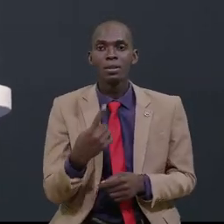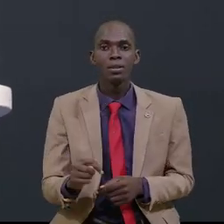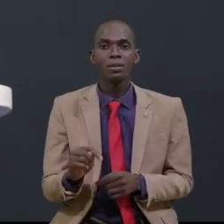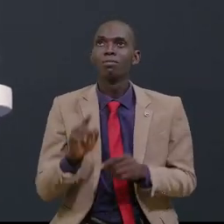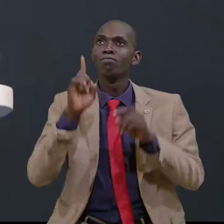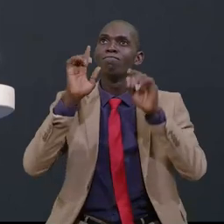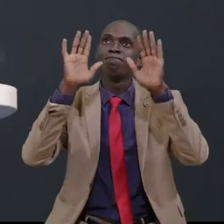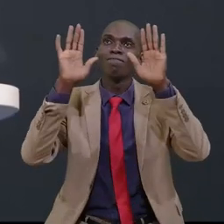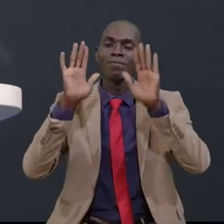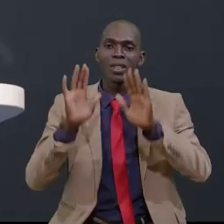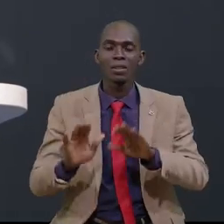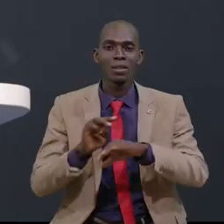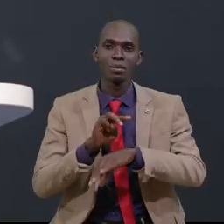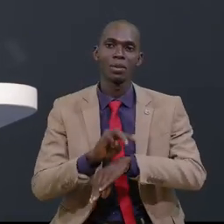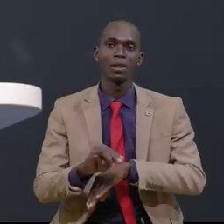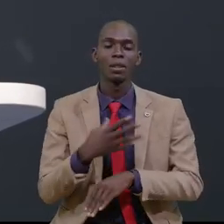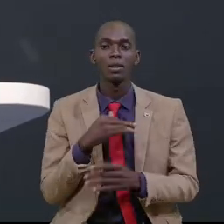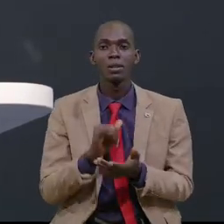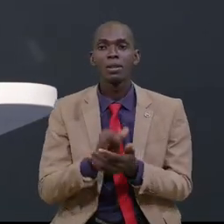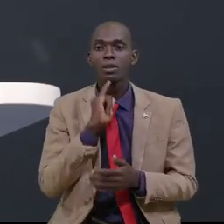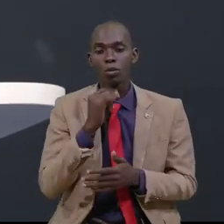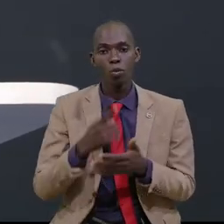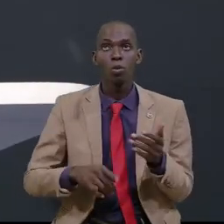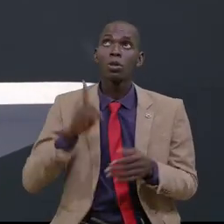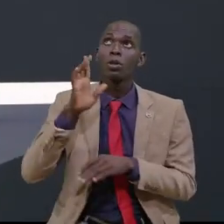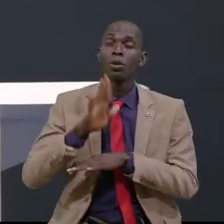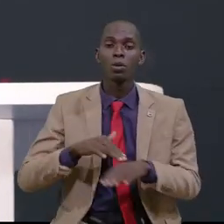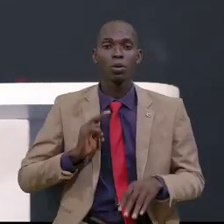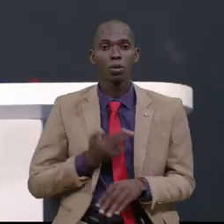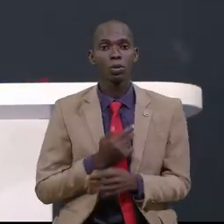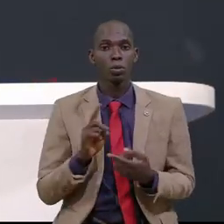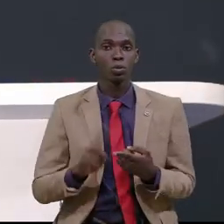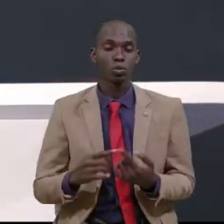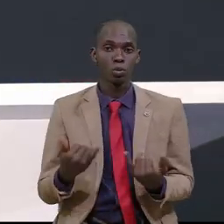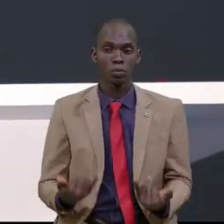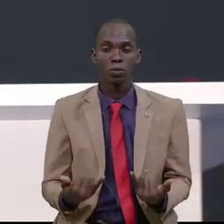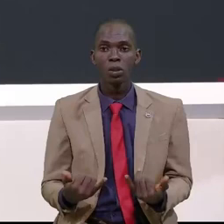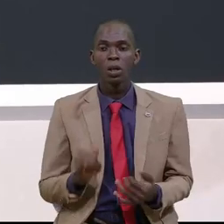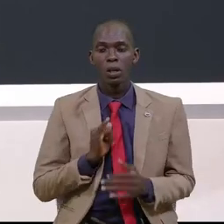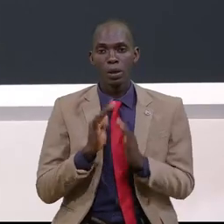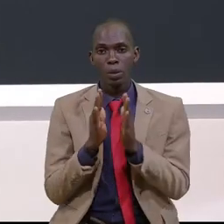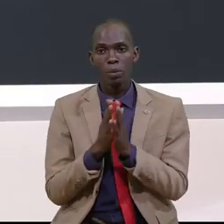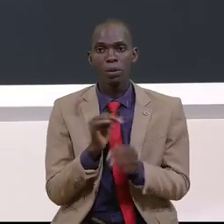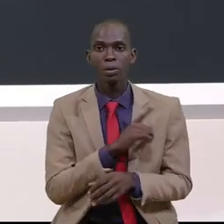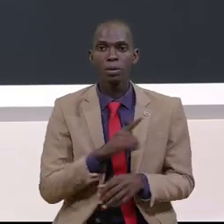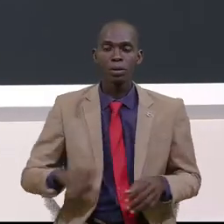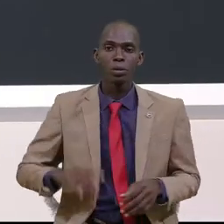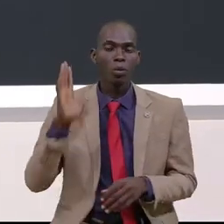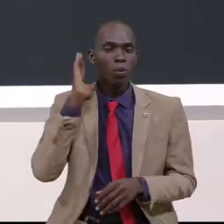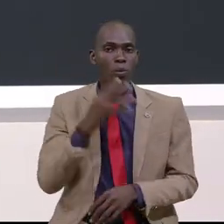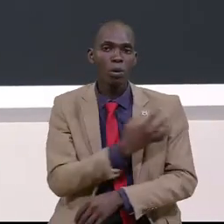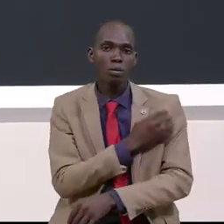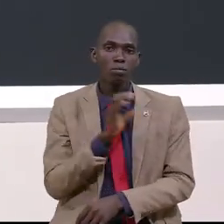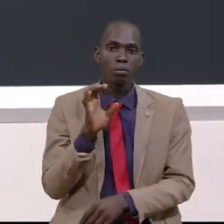à moins que ce soit un ministère excellent. Et c'est ce à quoi il nous appelle. Et je prie que le Seigneur nous donne